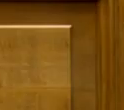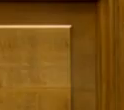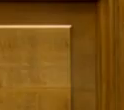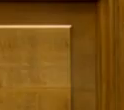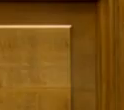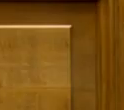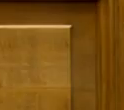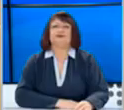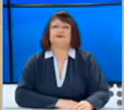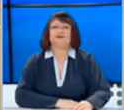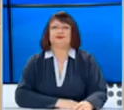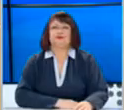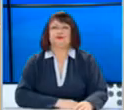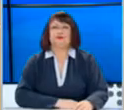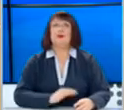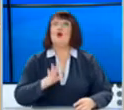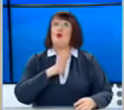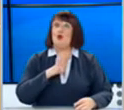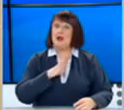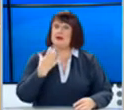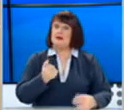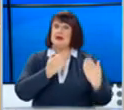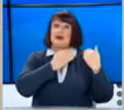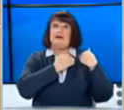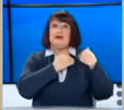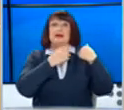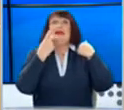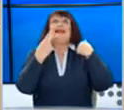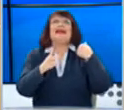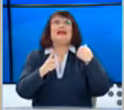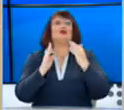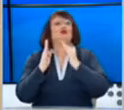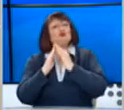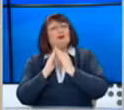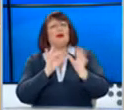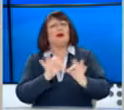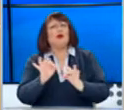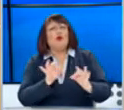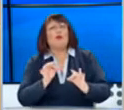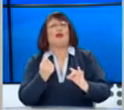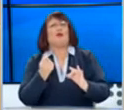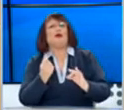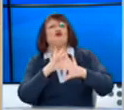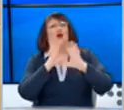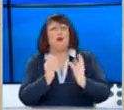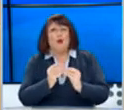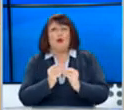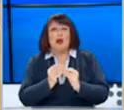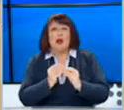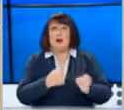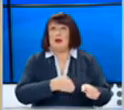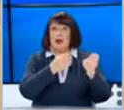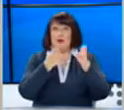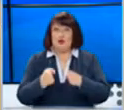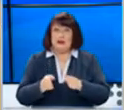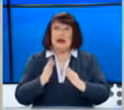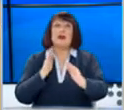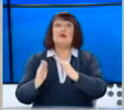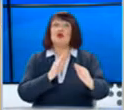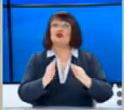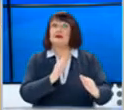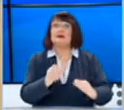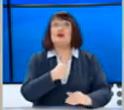Έχει ή δεν έχει ευθύνη ο πολίτης να προστατεύσει τη δικιά του περιουσία, όταν ταυτόχρονα αυτή η προστασία δεν